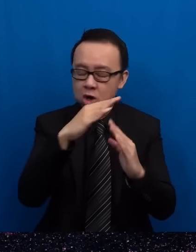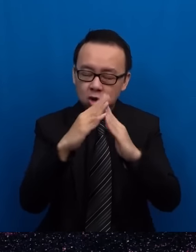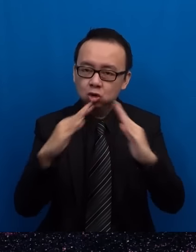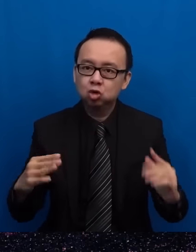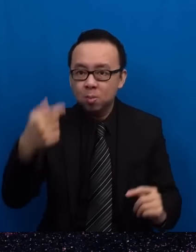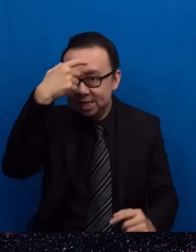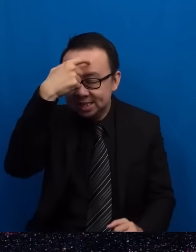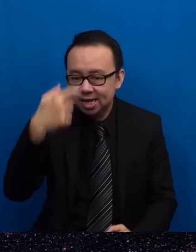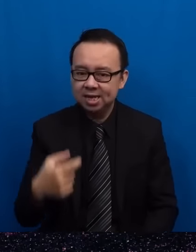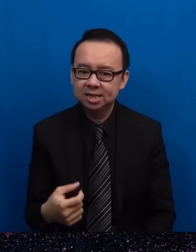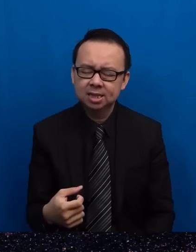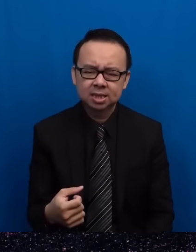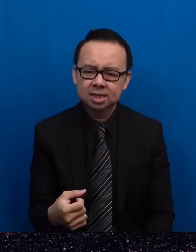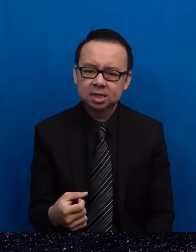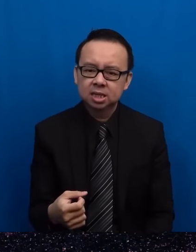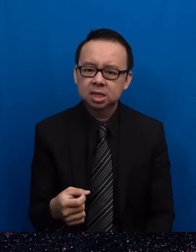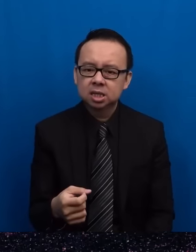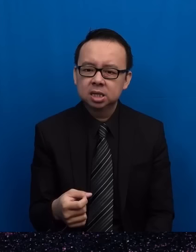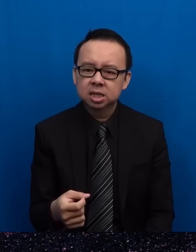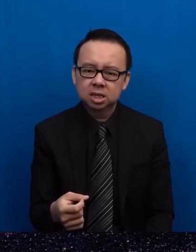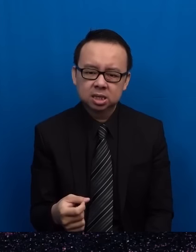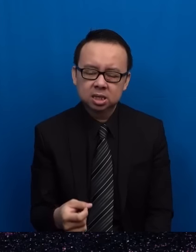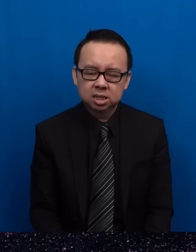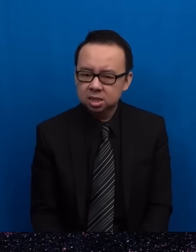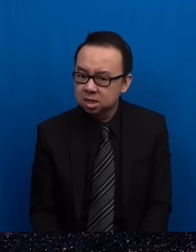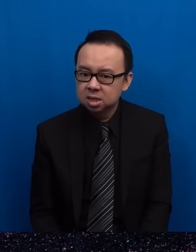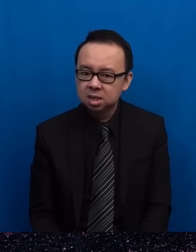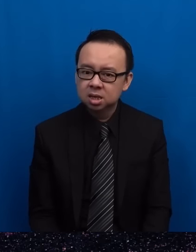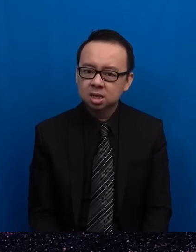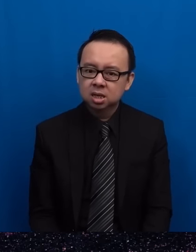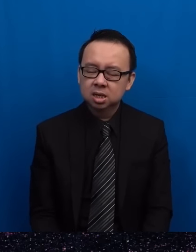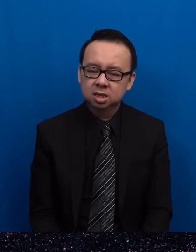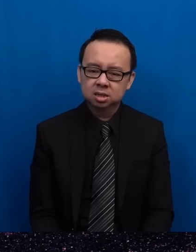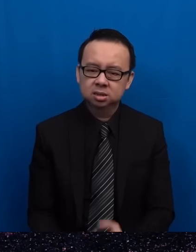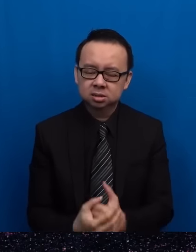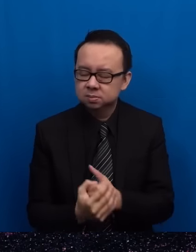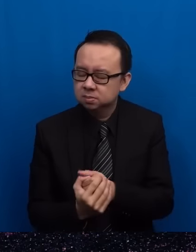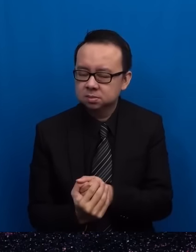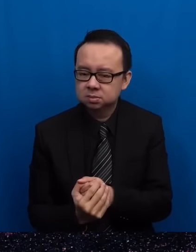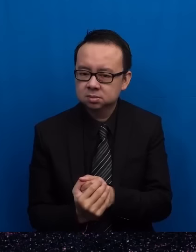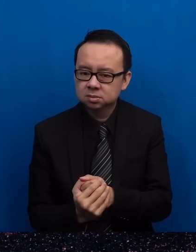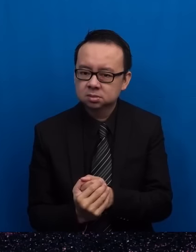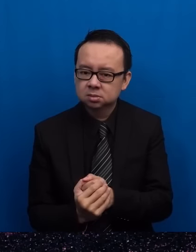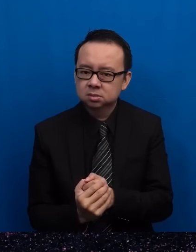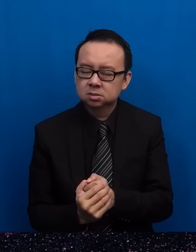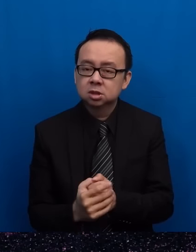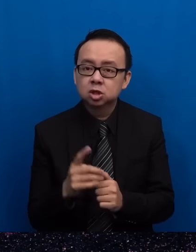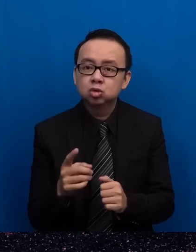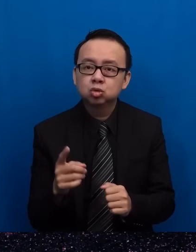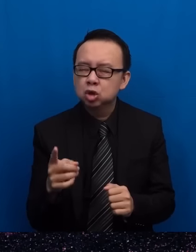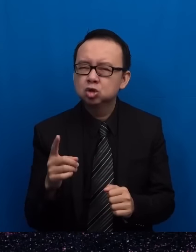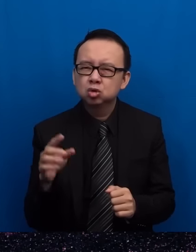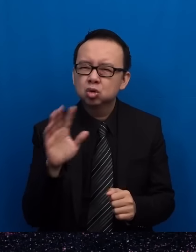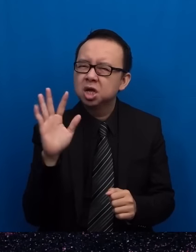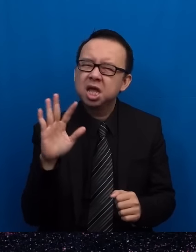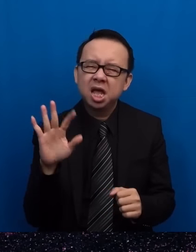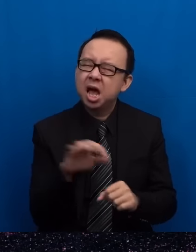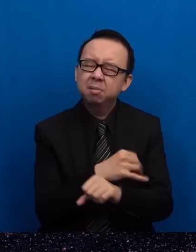permasalahan wanita oleh karenanya. Dan ini menyebabkan di beberapa orang juga susah dapat keturunan dan sebagainya.